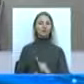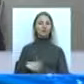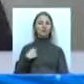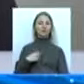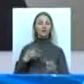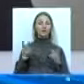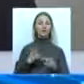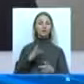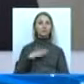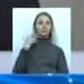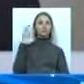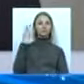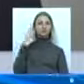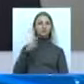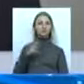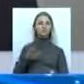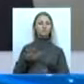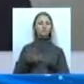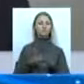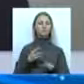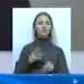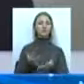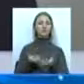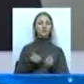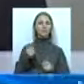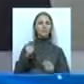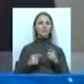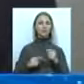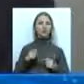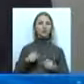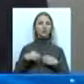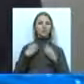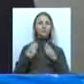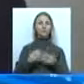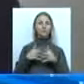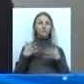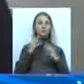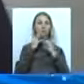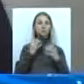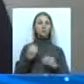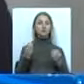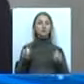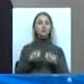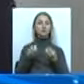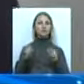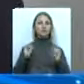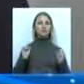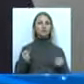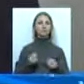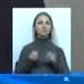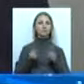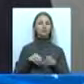Біз қазіргі заманғы модульді сүт қабылдайтын бекетте тұрмыз. Мұнда сүттің сапасын ұзақ уақытқа сақтай отырып, қысқа мерзімде